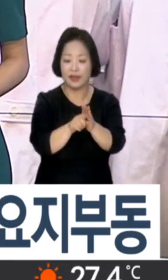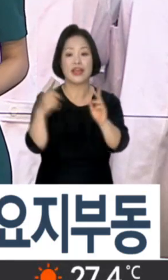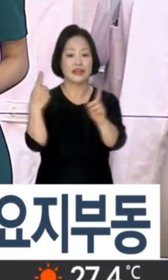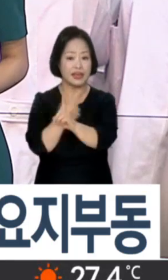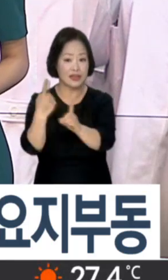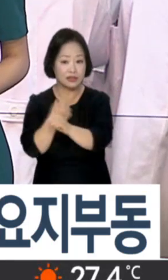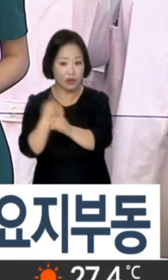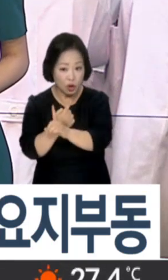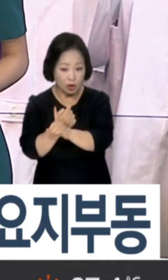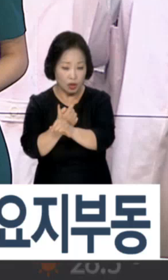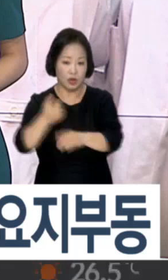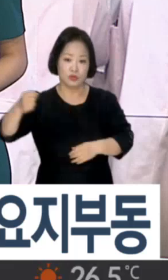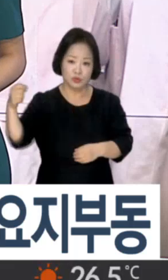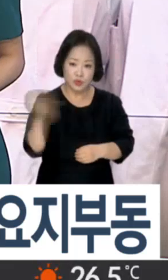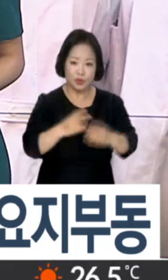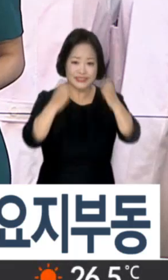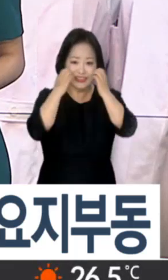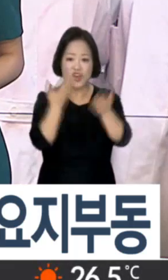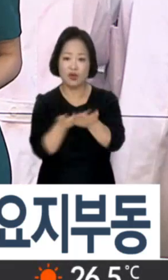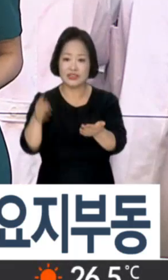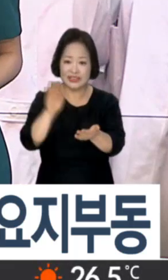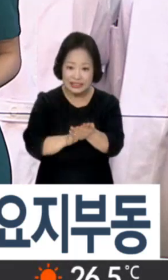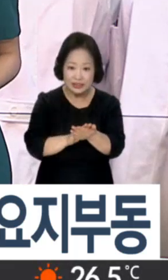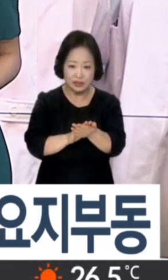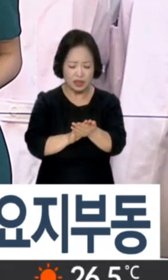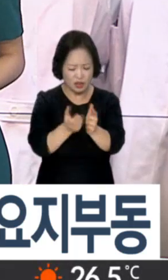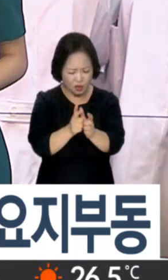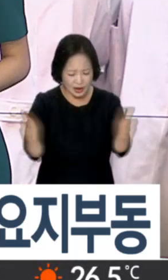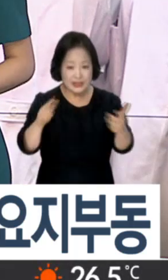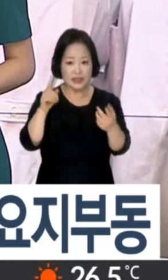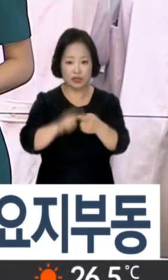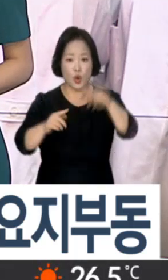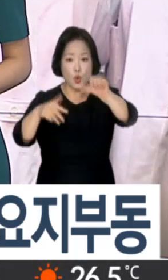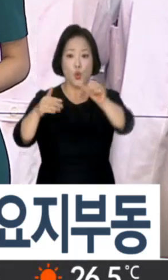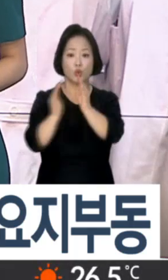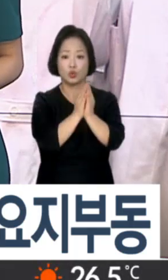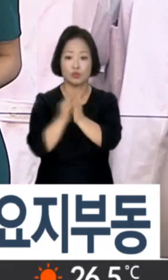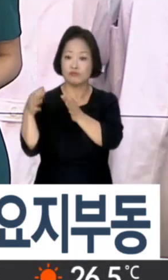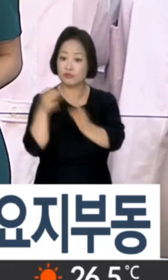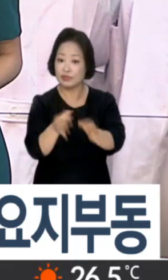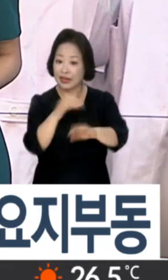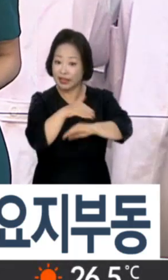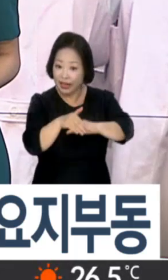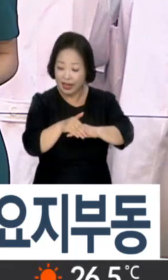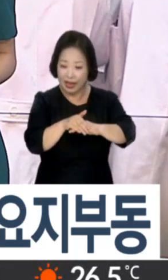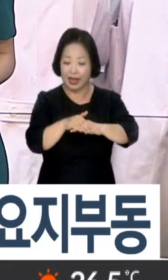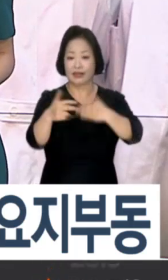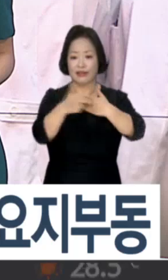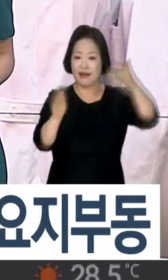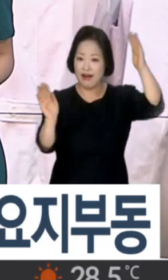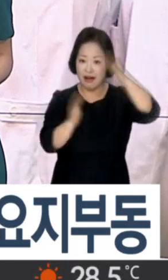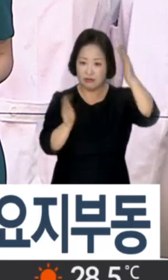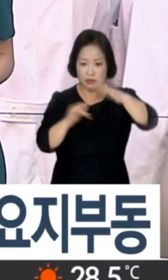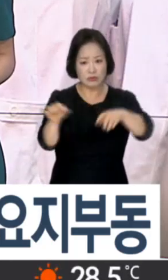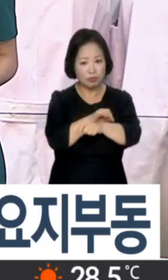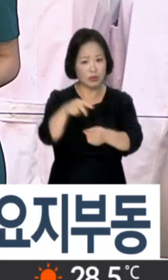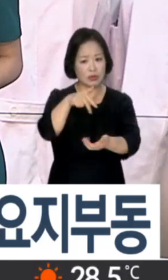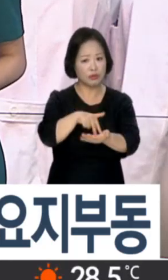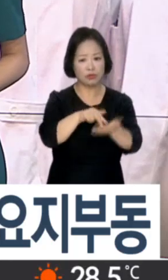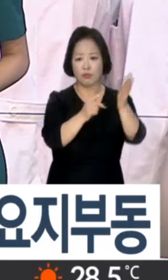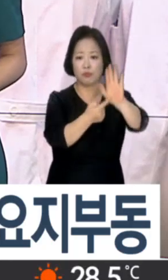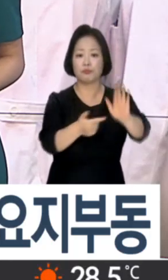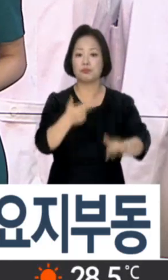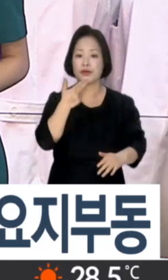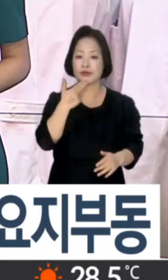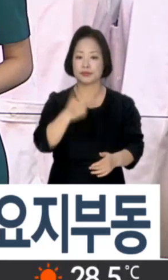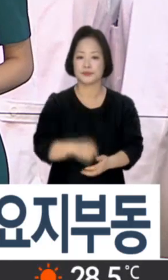개선과 전공의 수련체계 혁신 등에 5조 원 이상 투자하겠다는 건데요. 의대생들은 여전히 별다른 반응을 보이지 않고